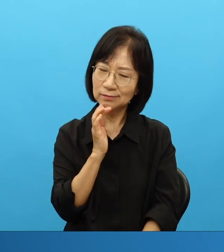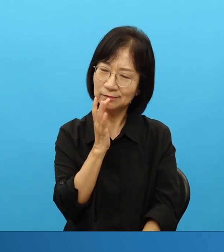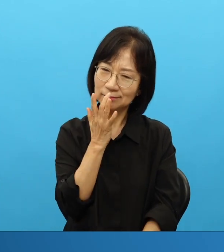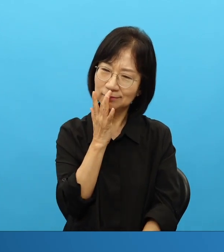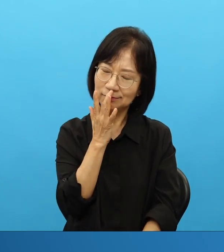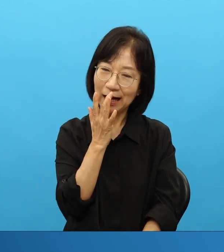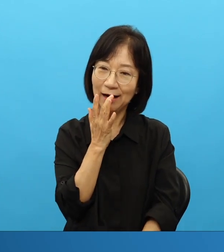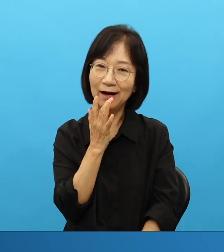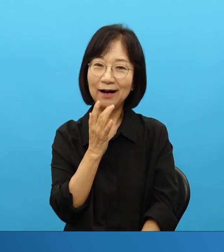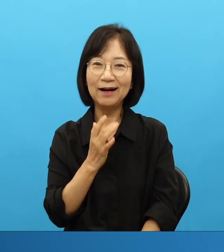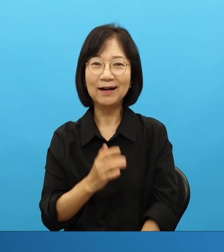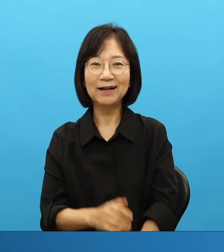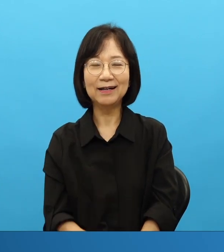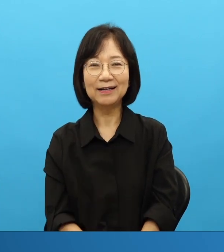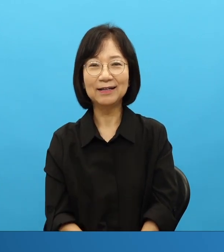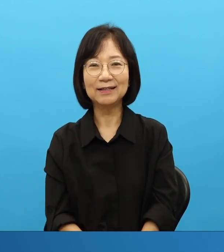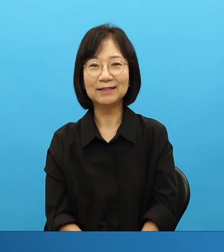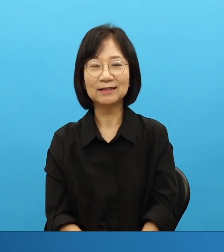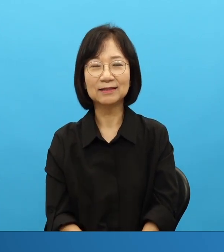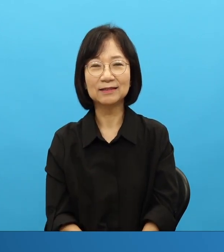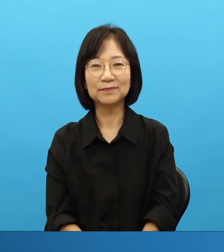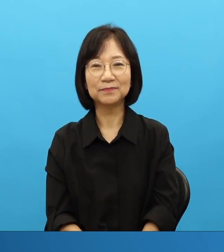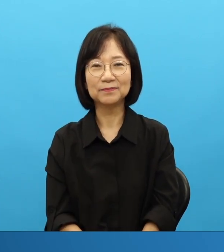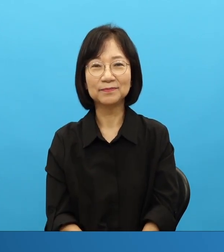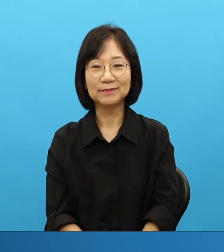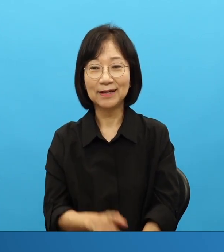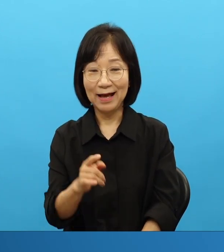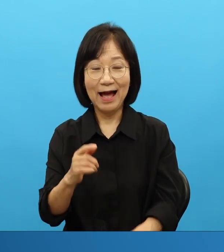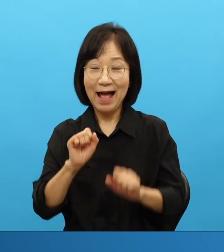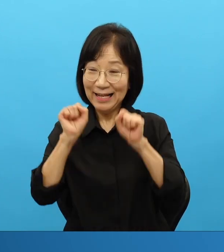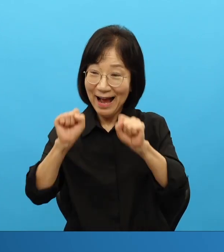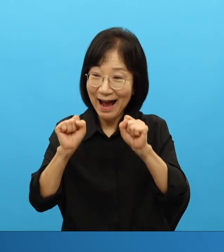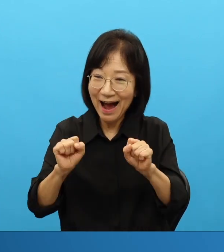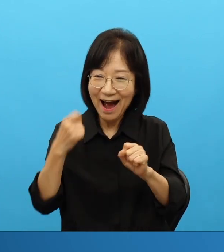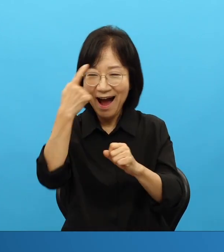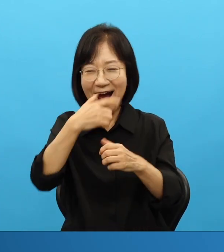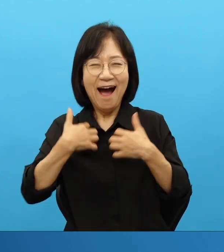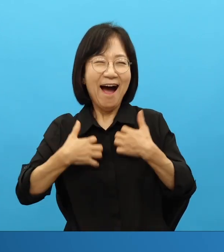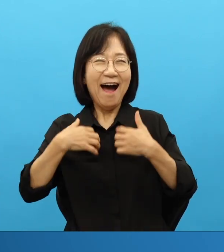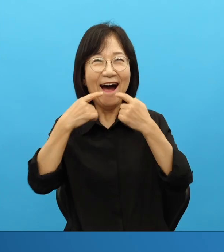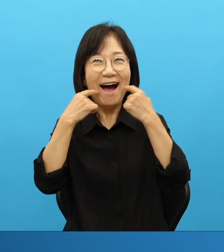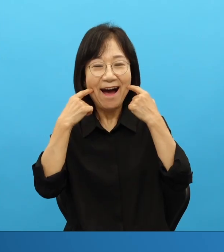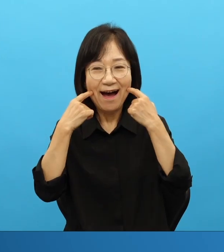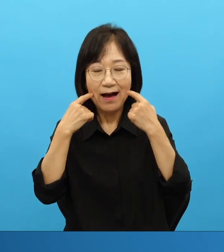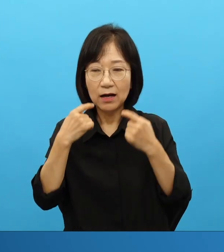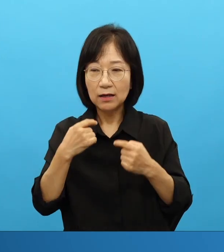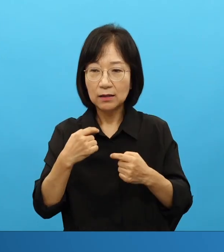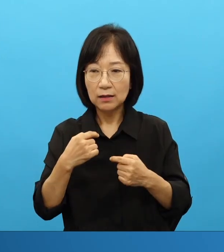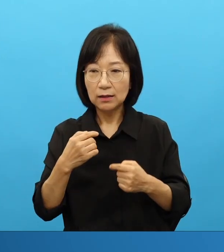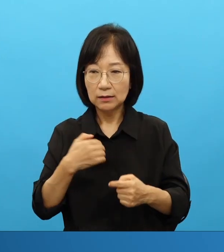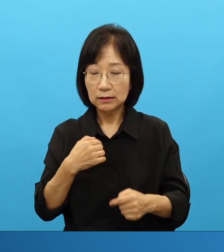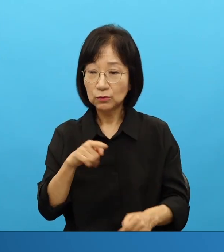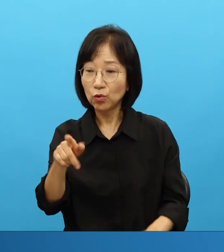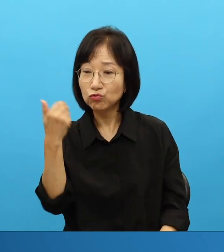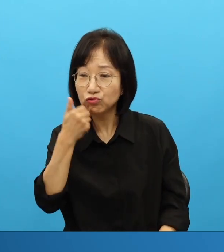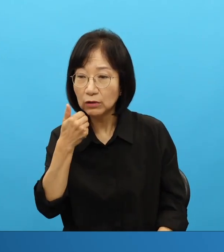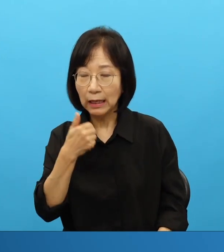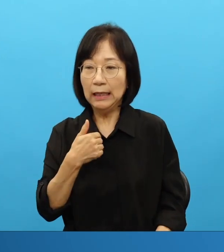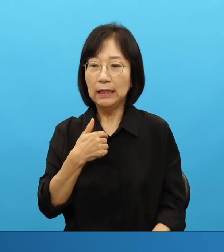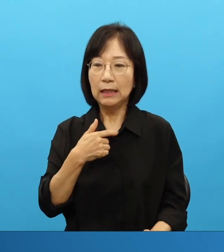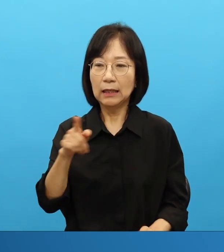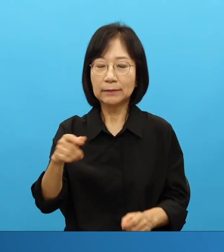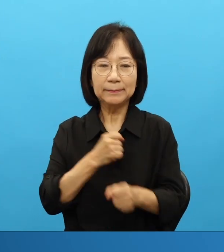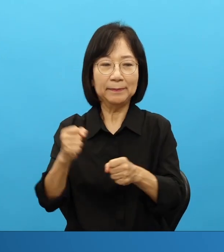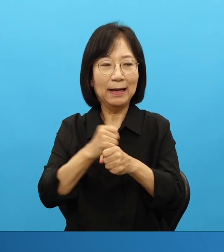remnant. 그것도 본인은 반갑게 하는데 내가 누구냐 이 물으면 미안하잖아요. And they were greeting me